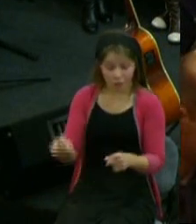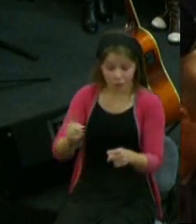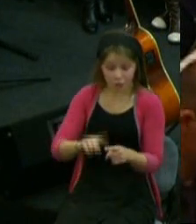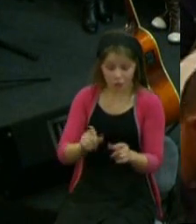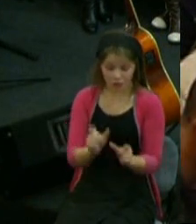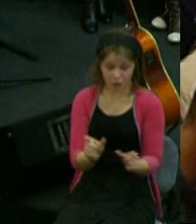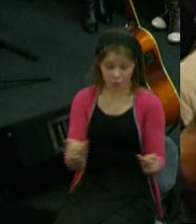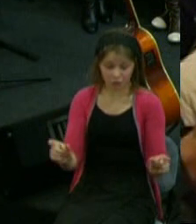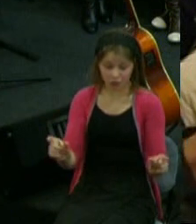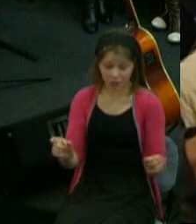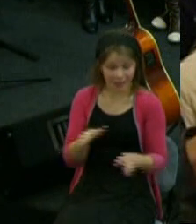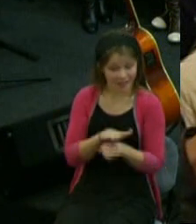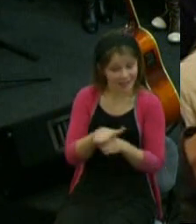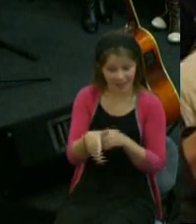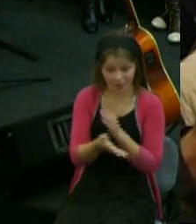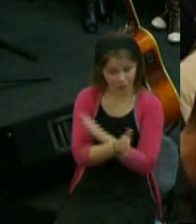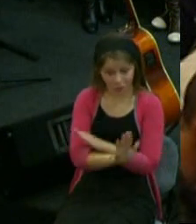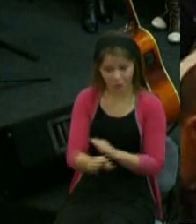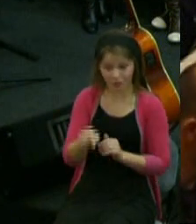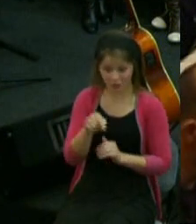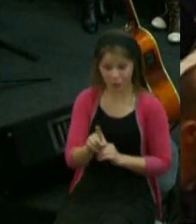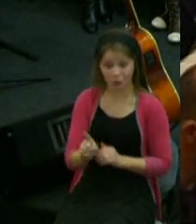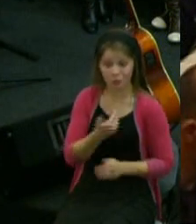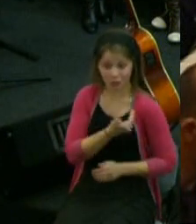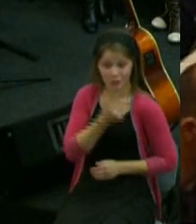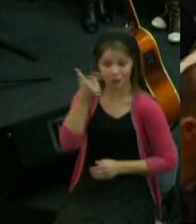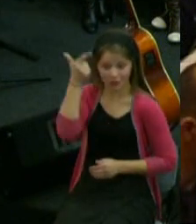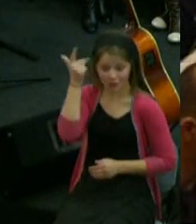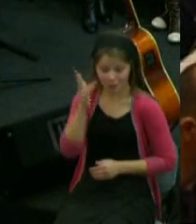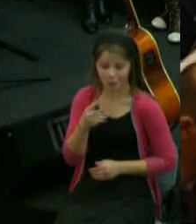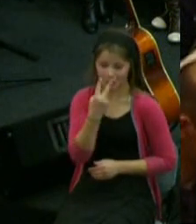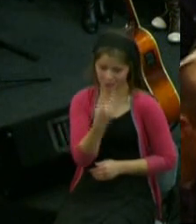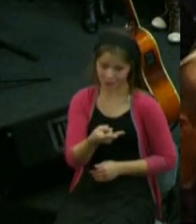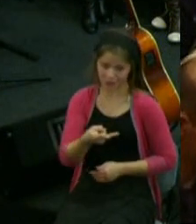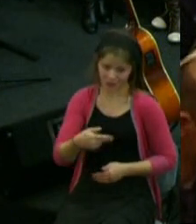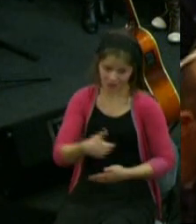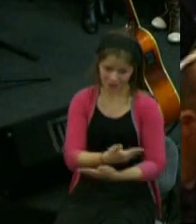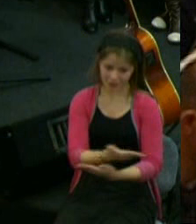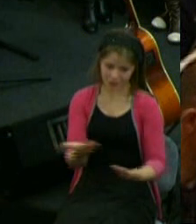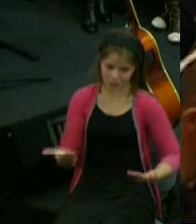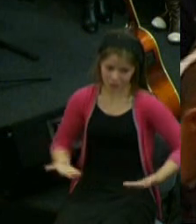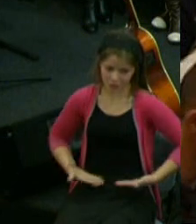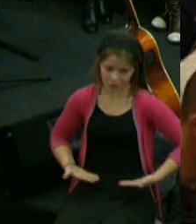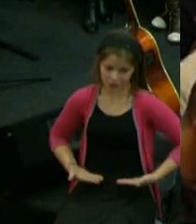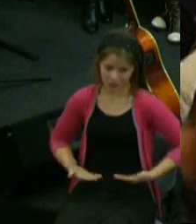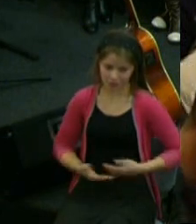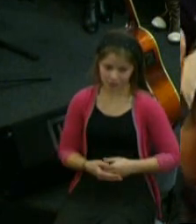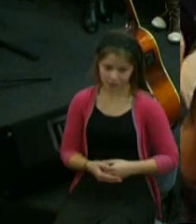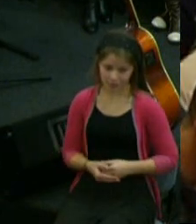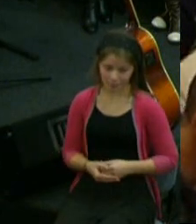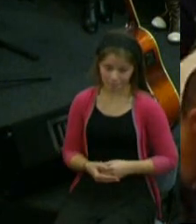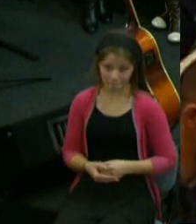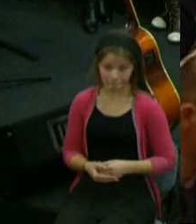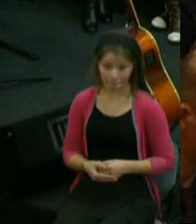Тому що вони не стремили, або ж не виконували того, що хотів Господь бачити в житті нашому, що Він хоче